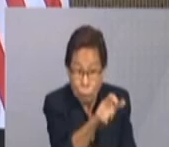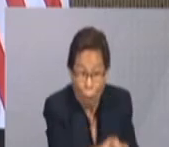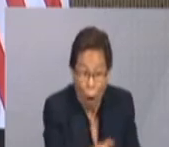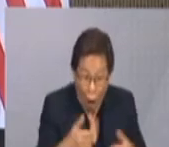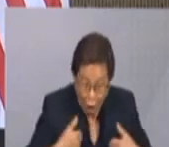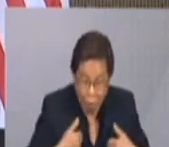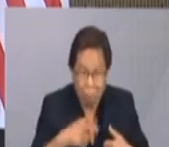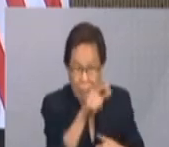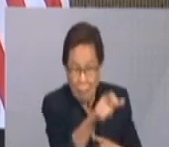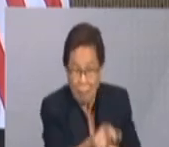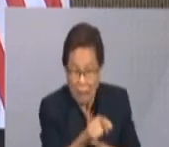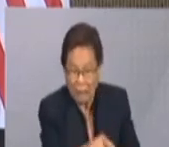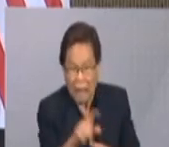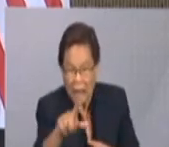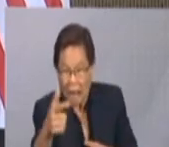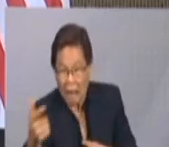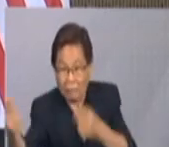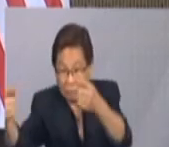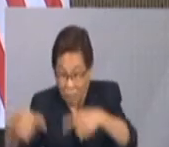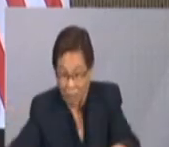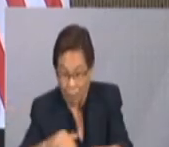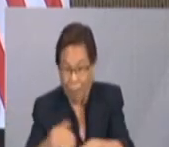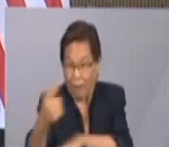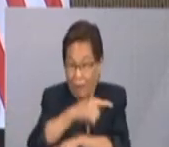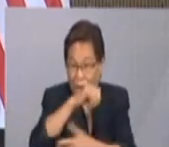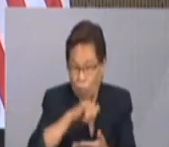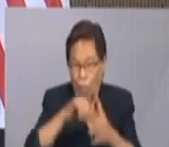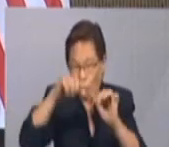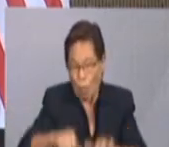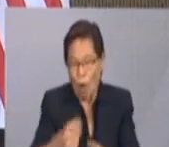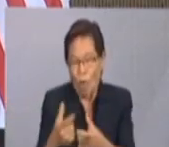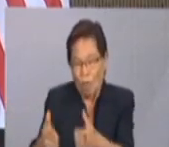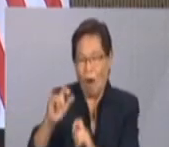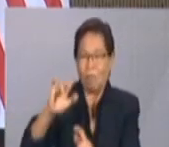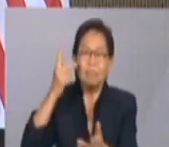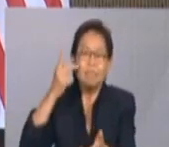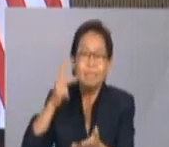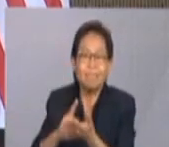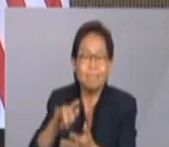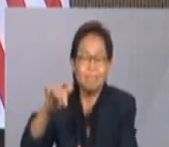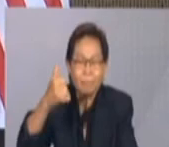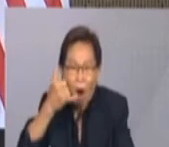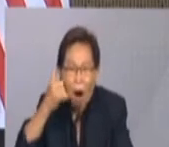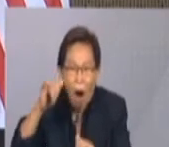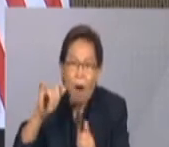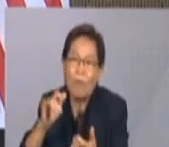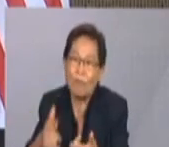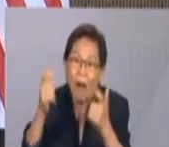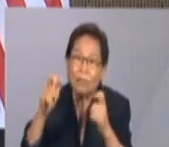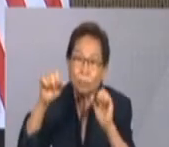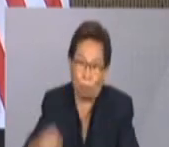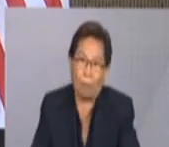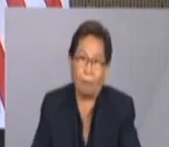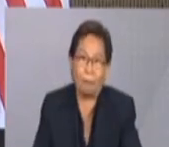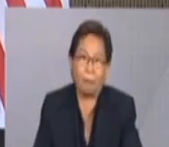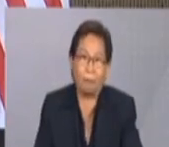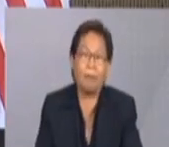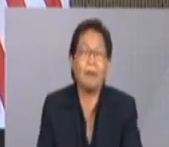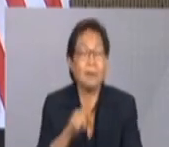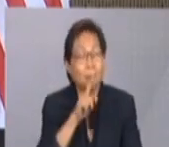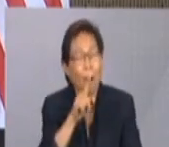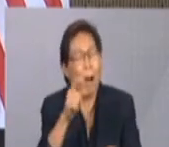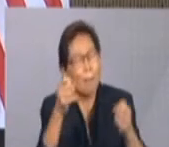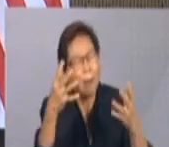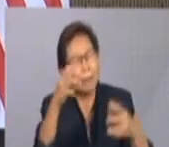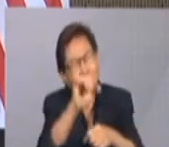maka pelanggan pelanggan lain yang datang pada itu boleh segera dipesan Jadi sebenarnya